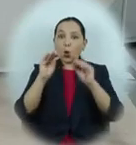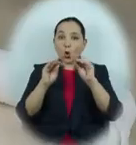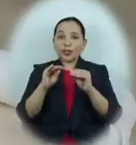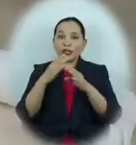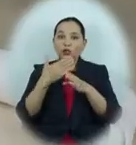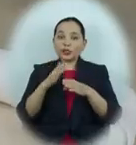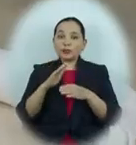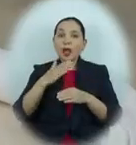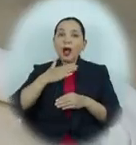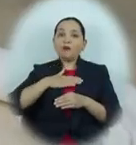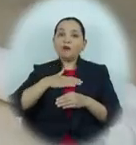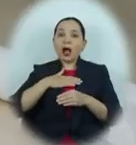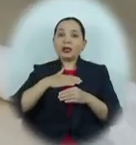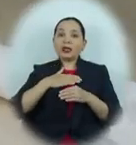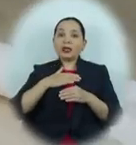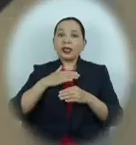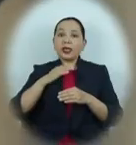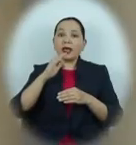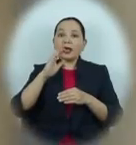qismi. Vannaga sifonimizni